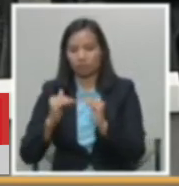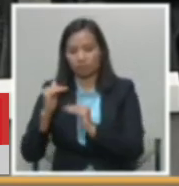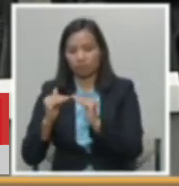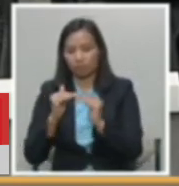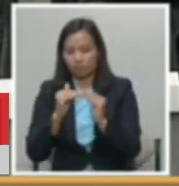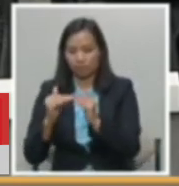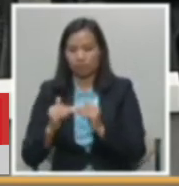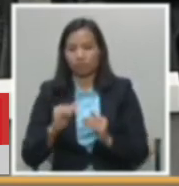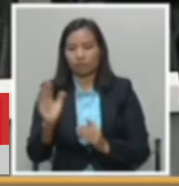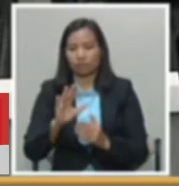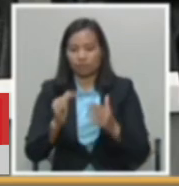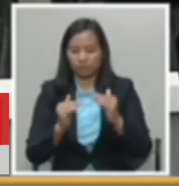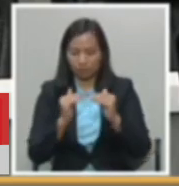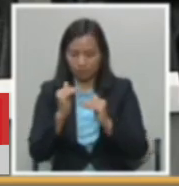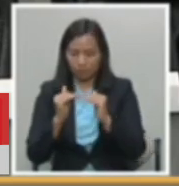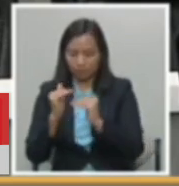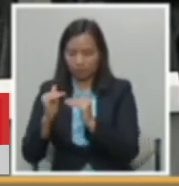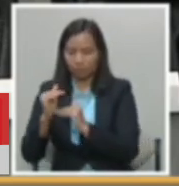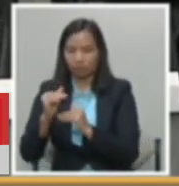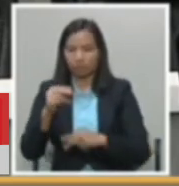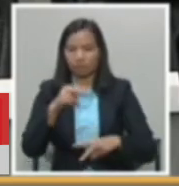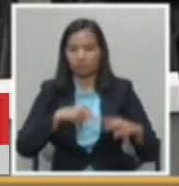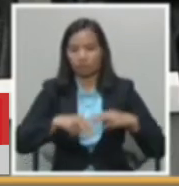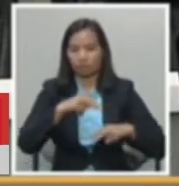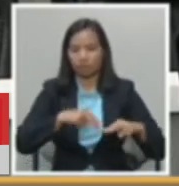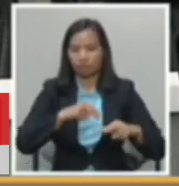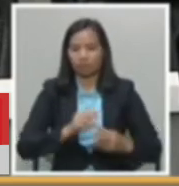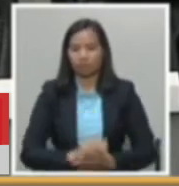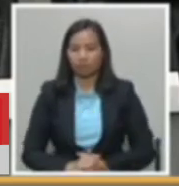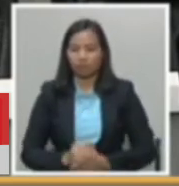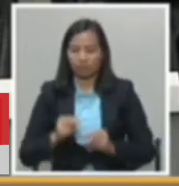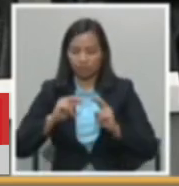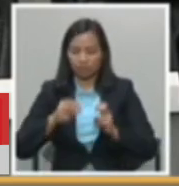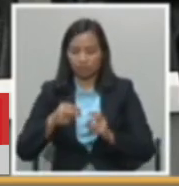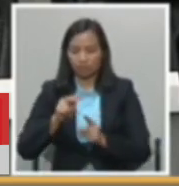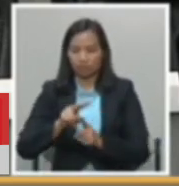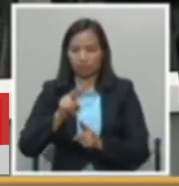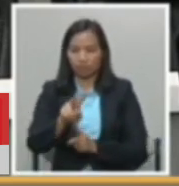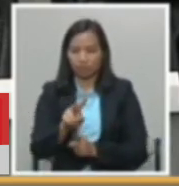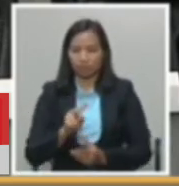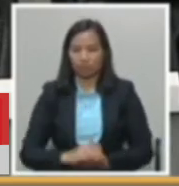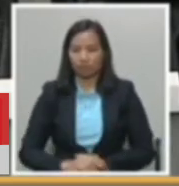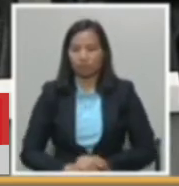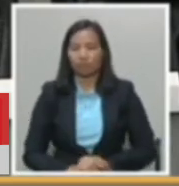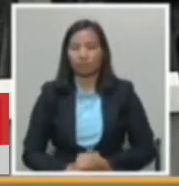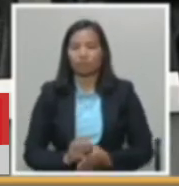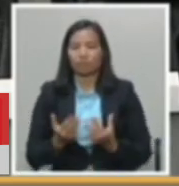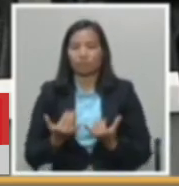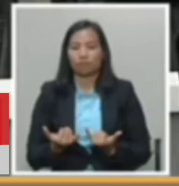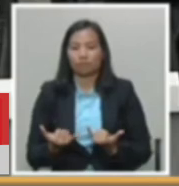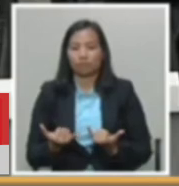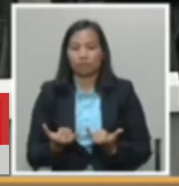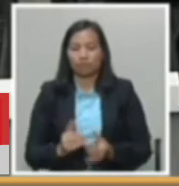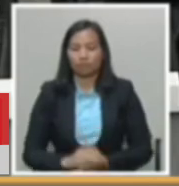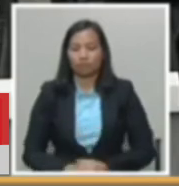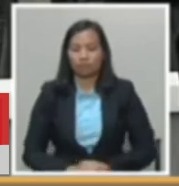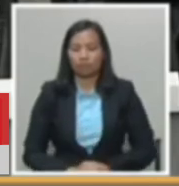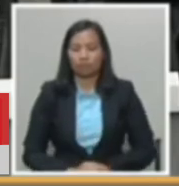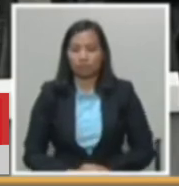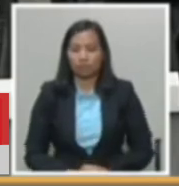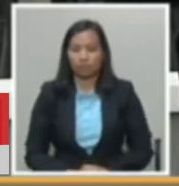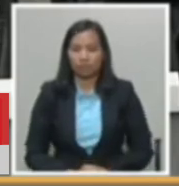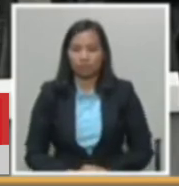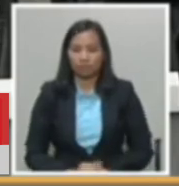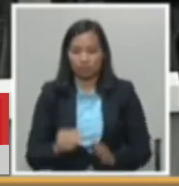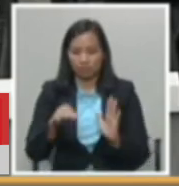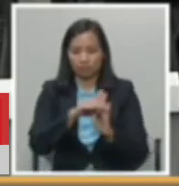ได้และการดูแลการรักษานะครับอันประเด็นที่2ก็คือเรื่องขณะนี้ผมเห็นน